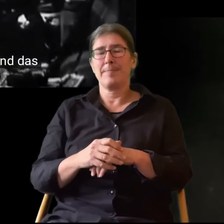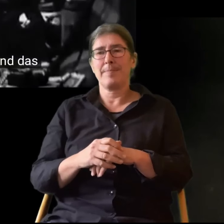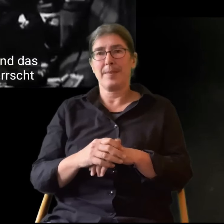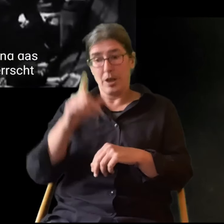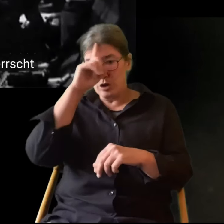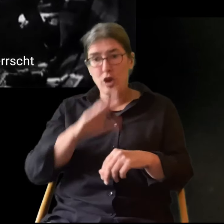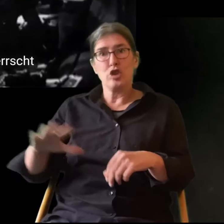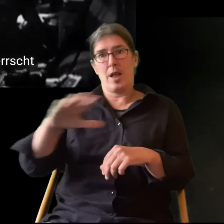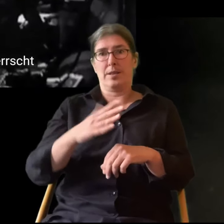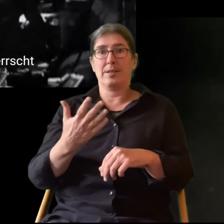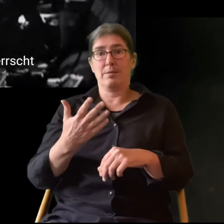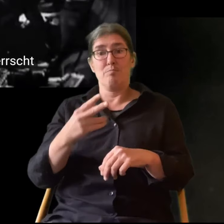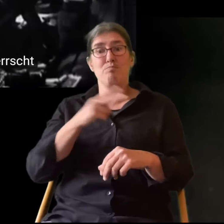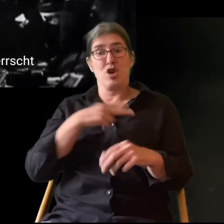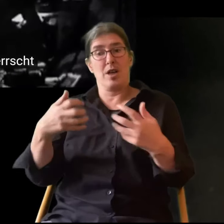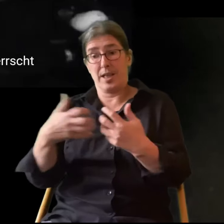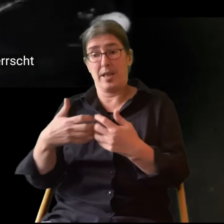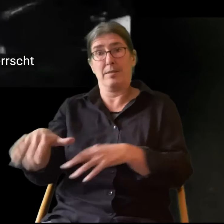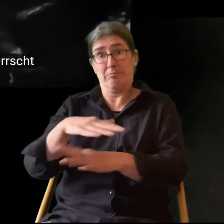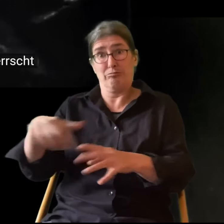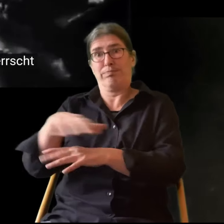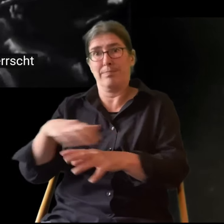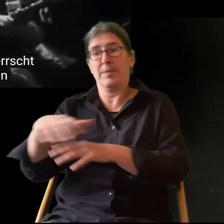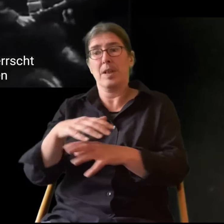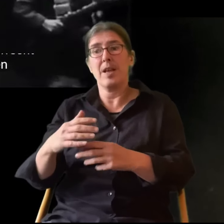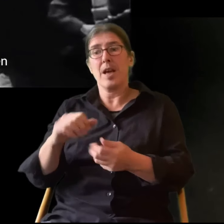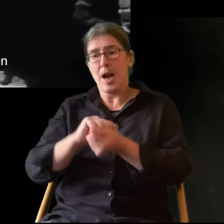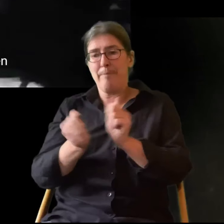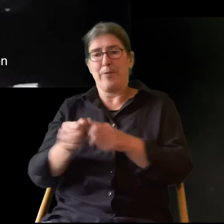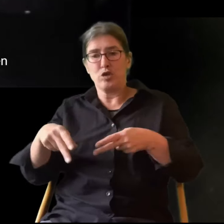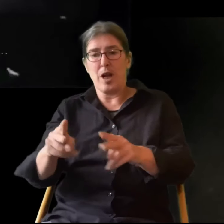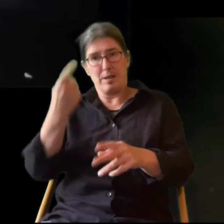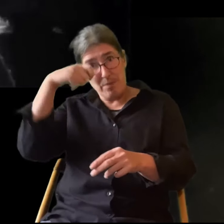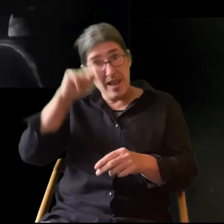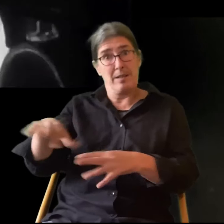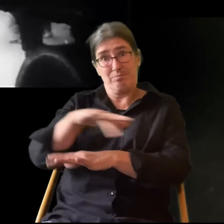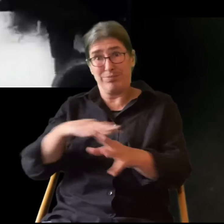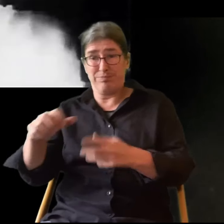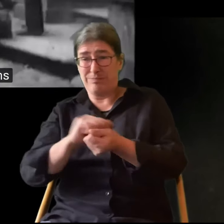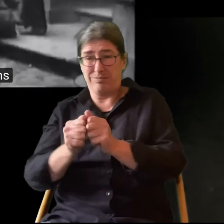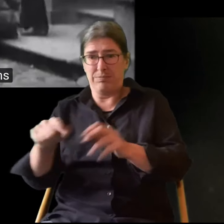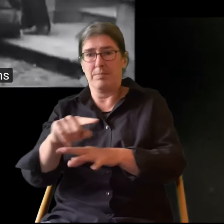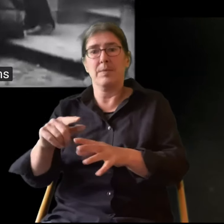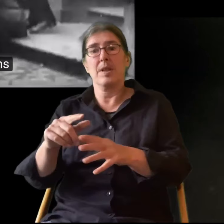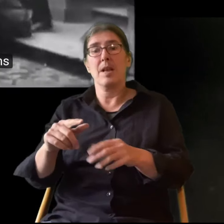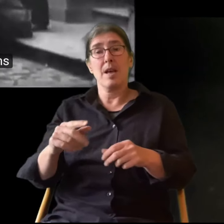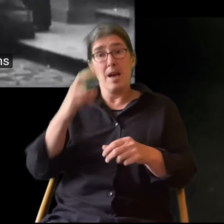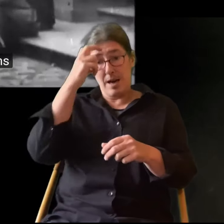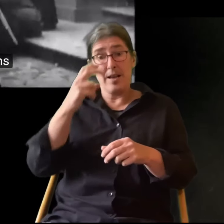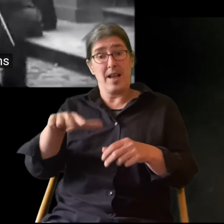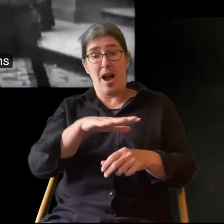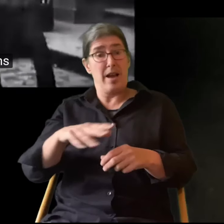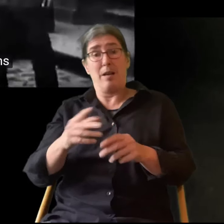In Deutschland herrscht indessen Bürgerkrieg. Kampf in den Straßen Berlins. Auf den Trümmern des Kaiserreichs entsteht